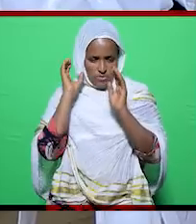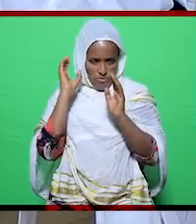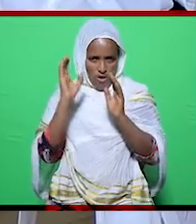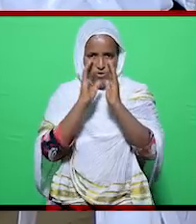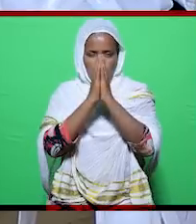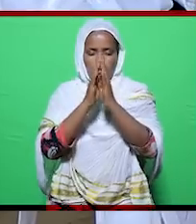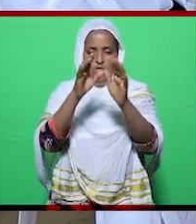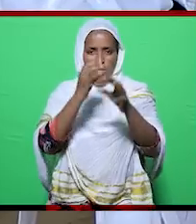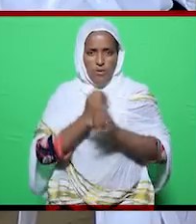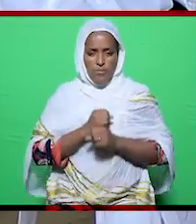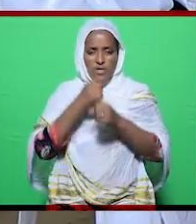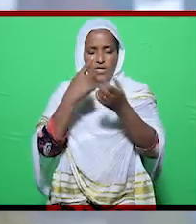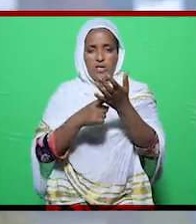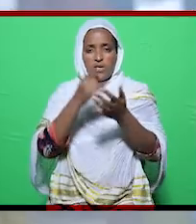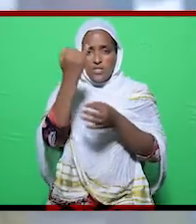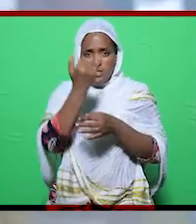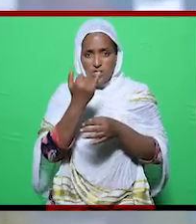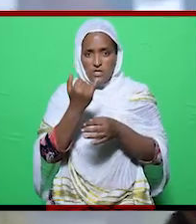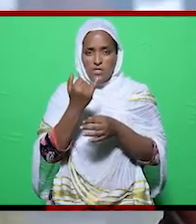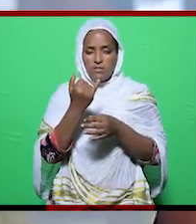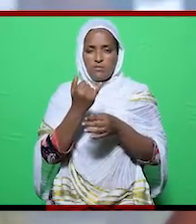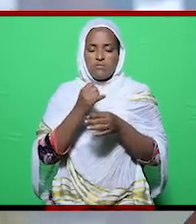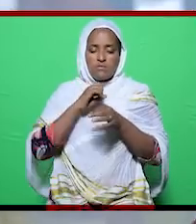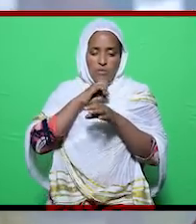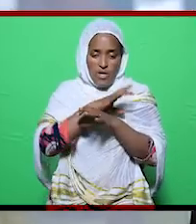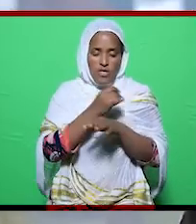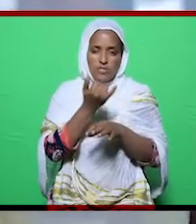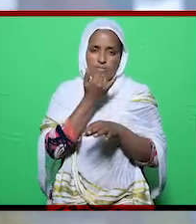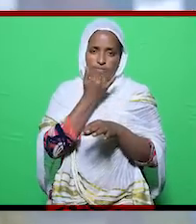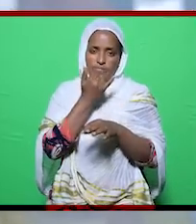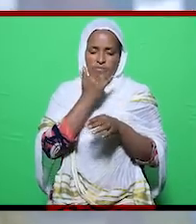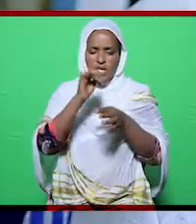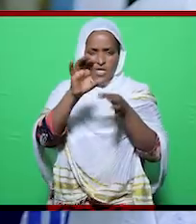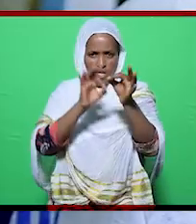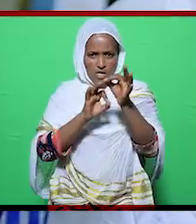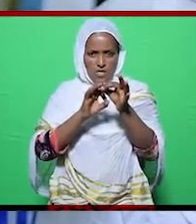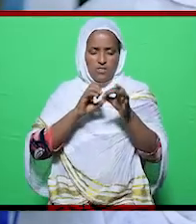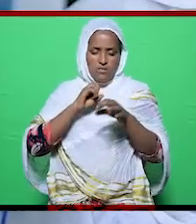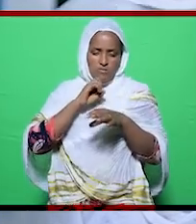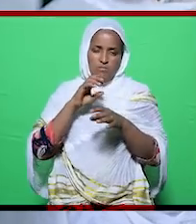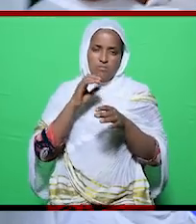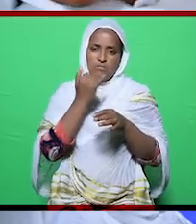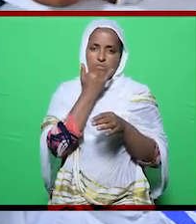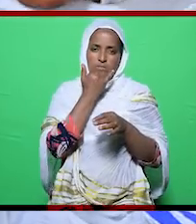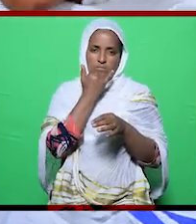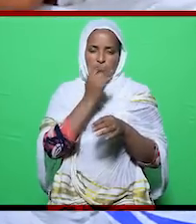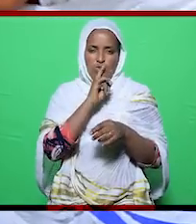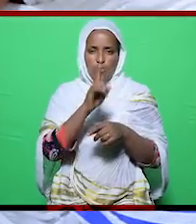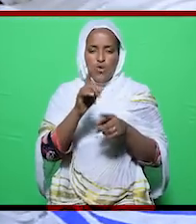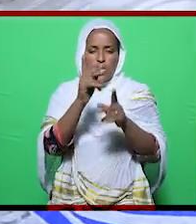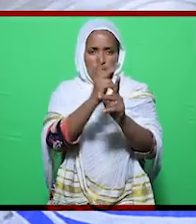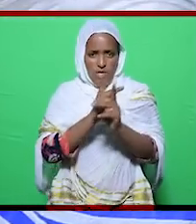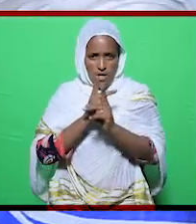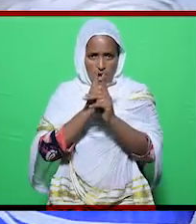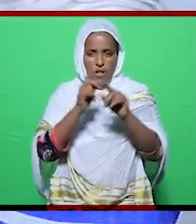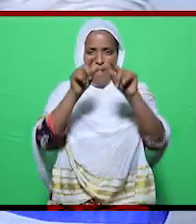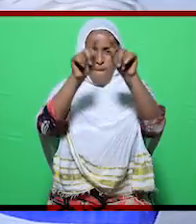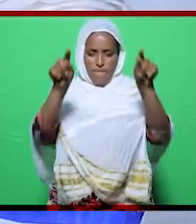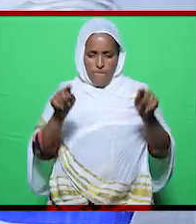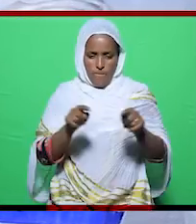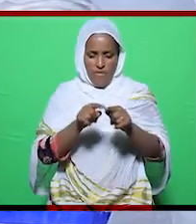ሰዎች መስዋዕት የምናቀርበው ሥዕሉ ላይ ነው። በሥዕሉ ፊት ነው እግዚአብሔር ሆይ ልመናዬን ስማ ጸሎቴን ተቀበል የምንለውና ያ